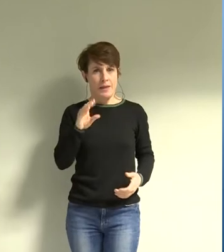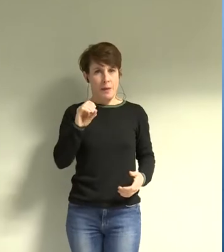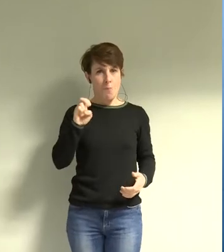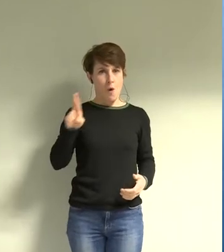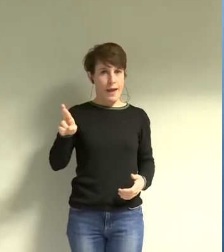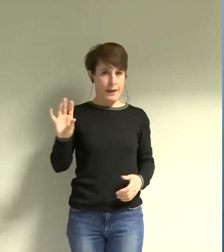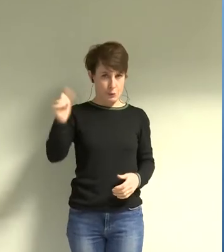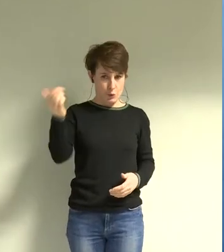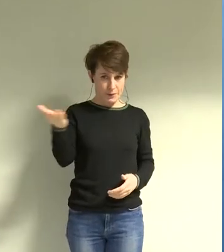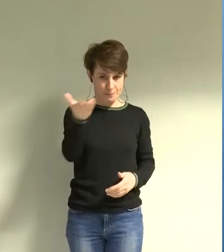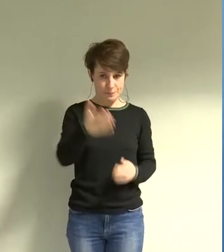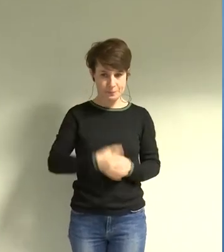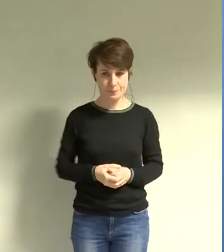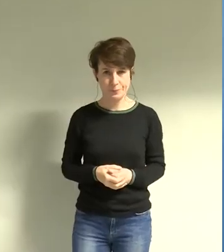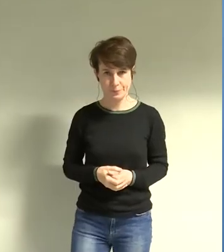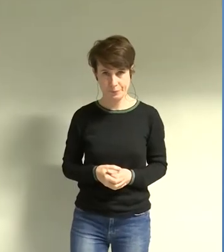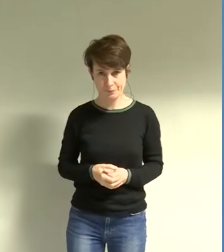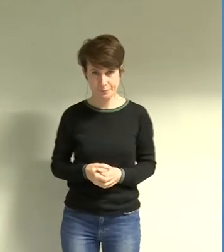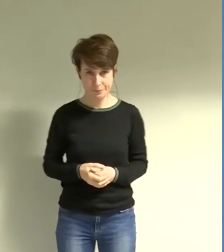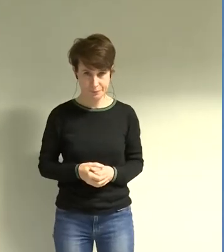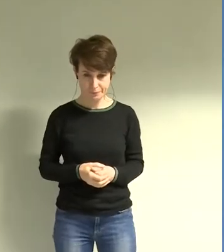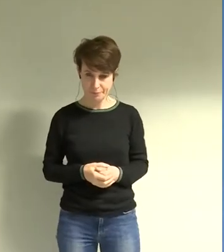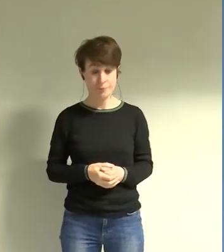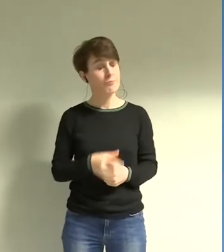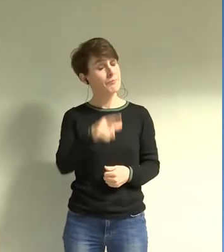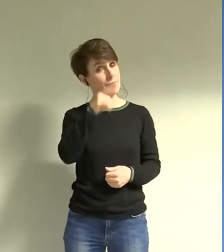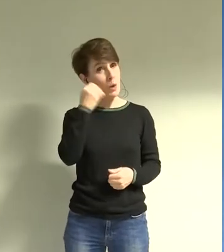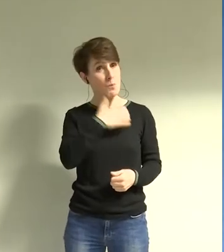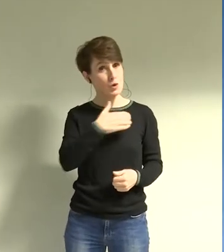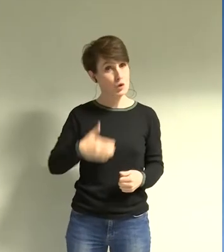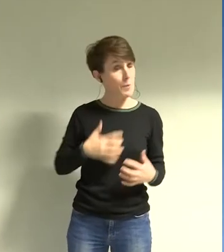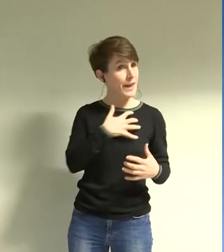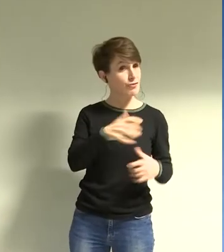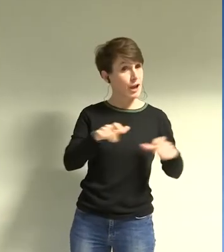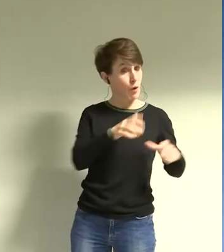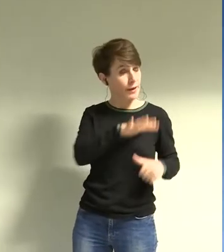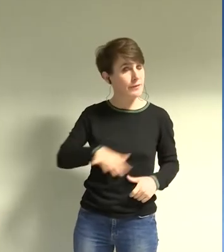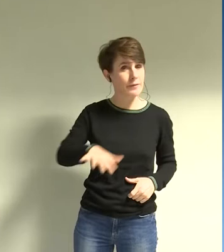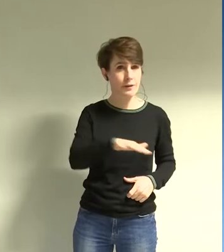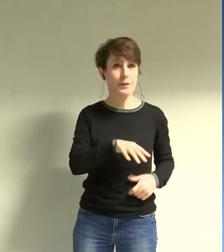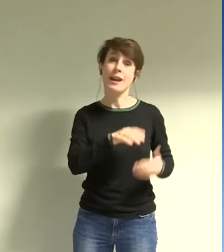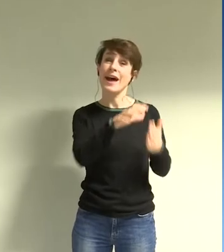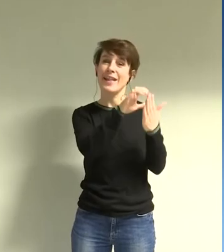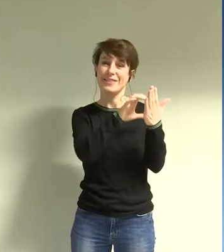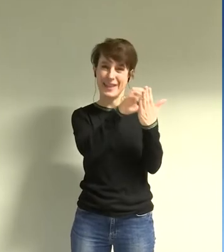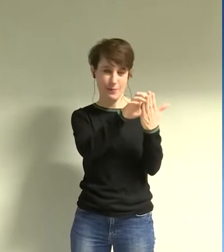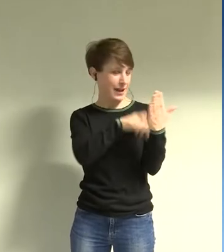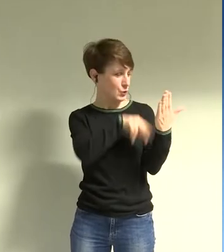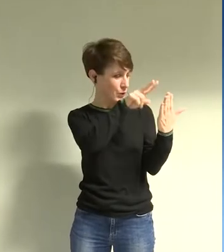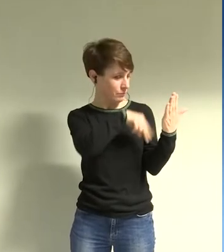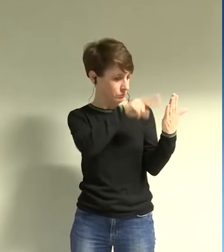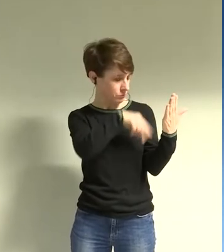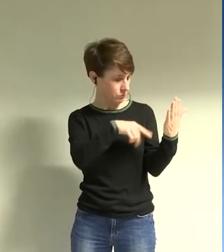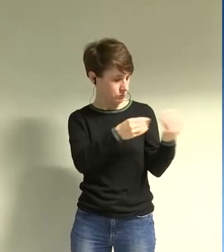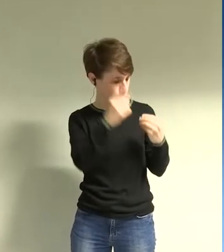monsieur le maire chers collègues en lisant cette délibération je ne peux m'empêcher de m'interroger voilà deux fois